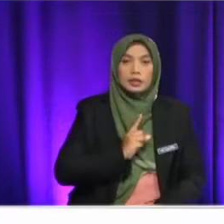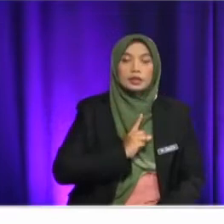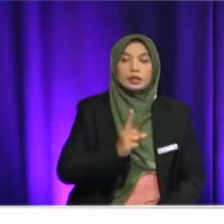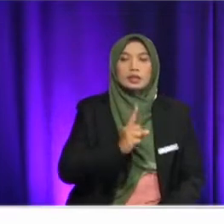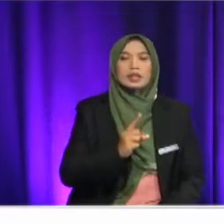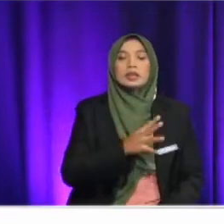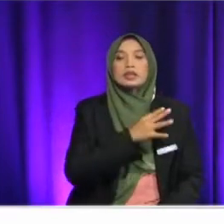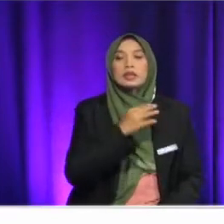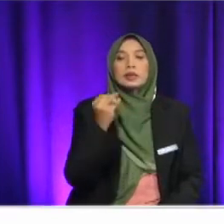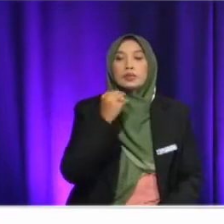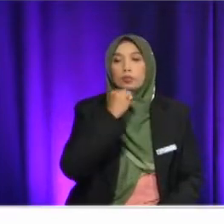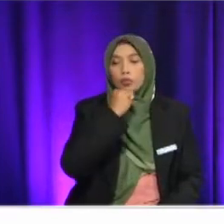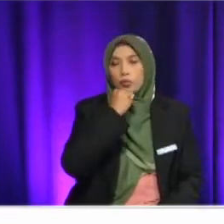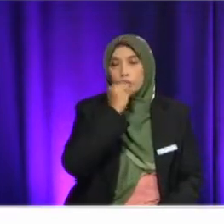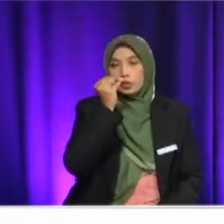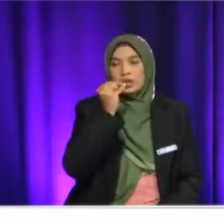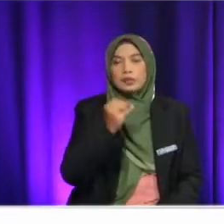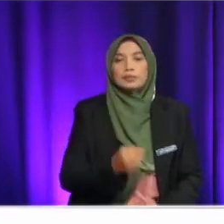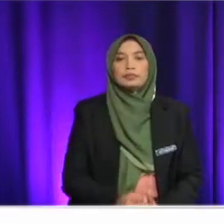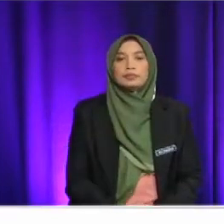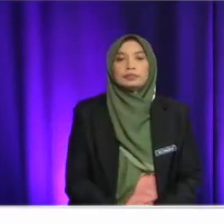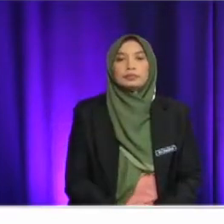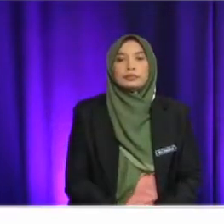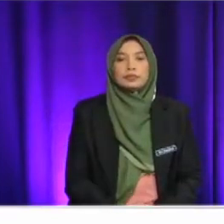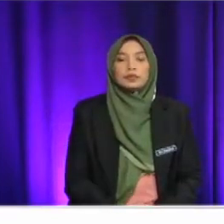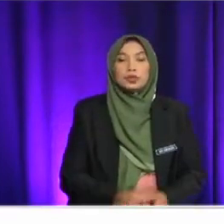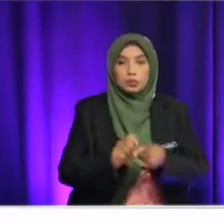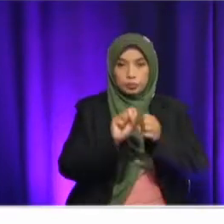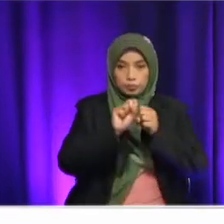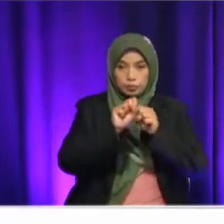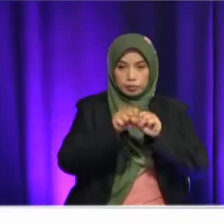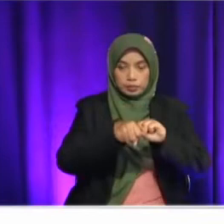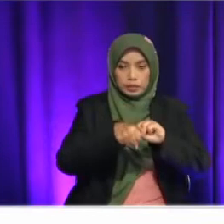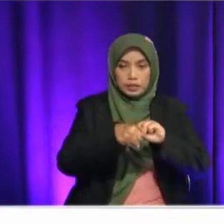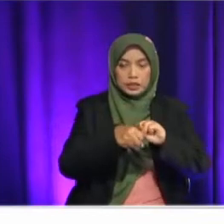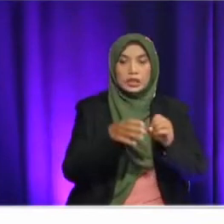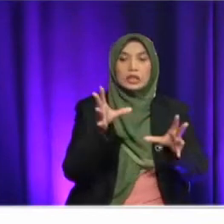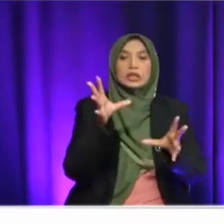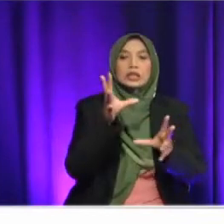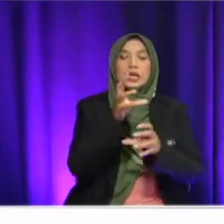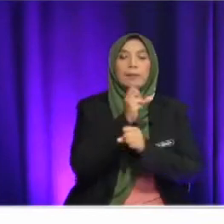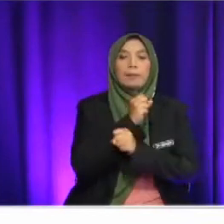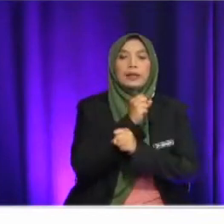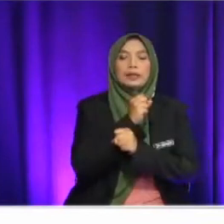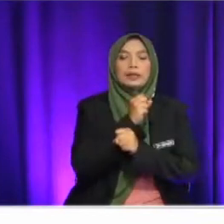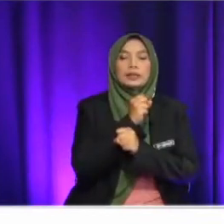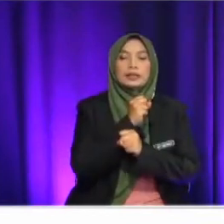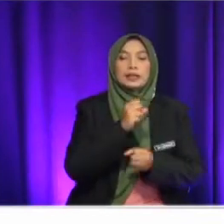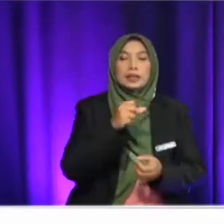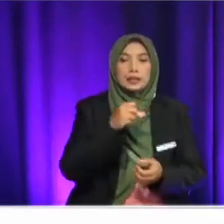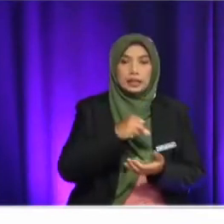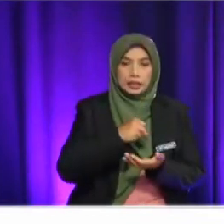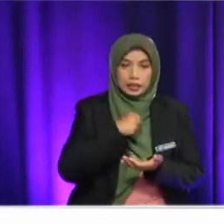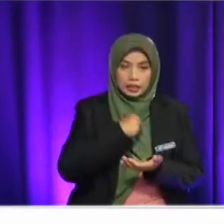amalan nilai-nilai murni dalam hati anak-anak murid. Penerapan 16 nilai murni yang selari dengan falsafah